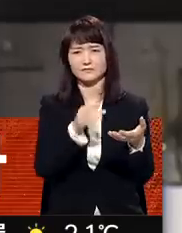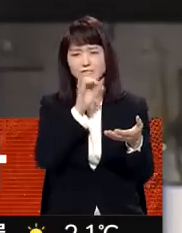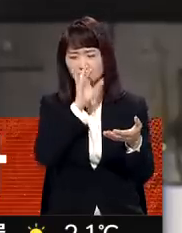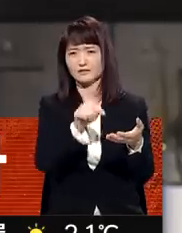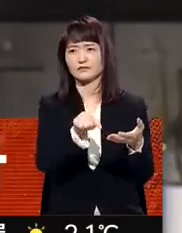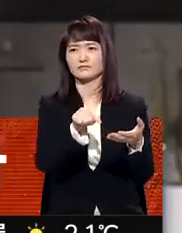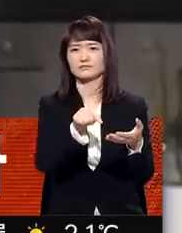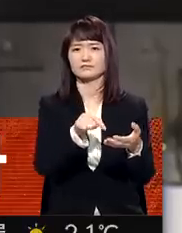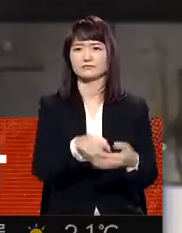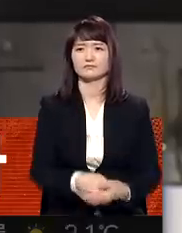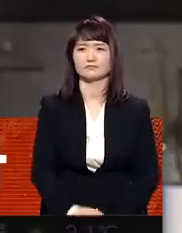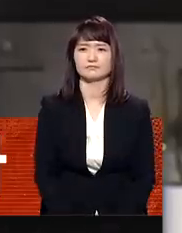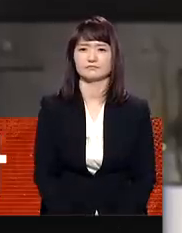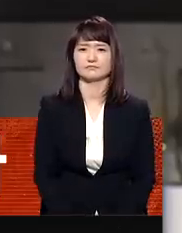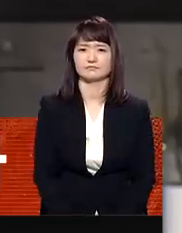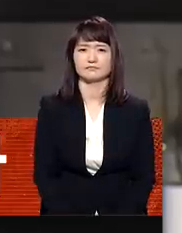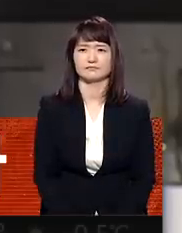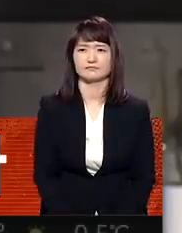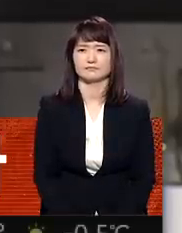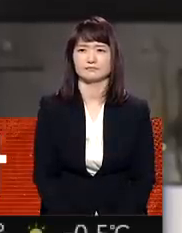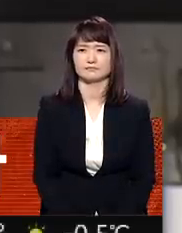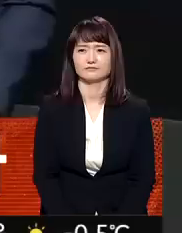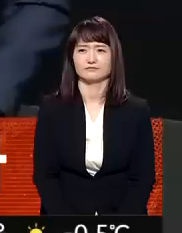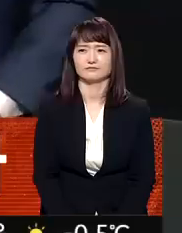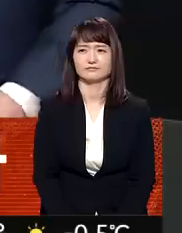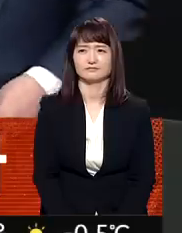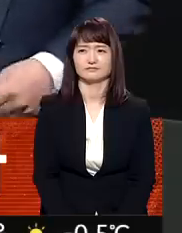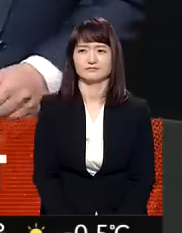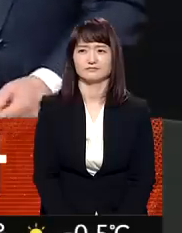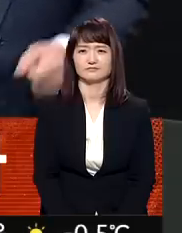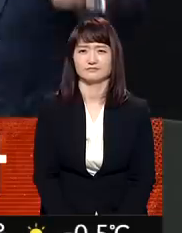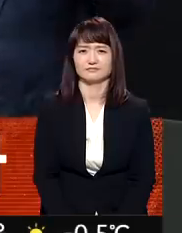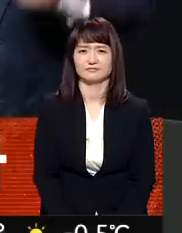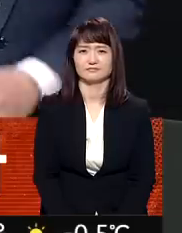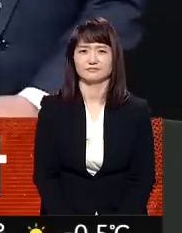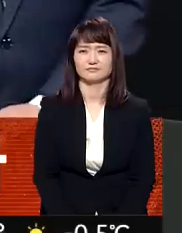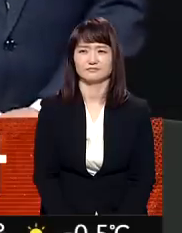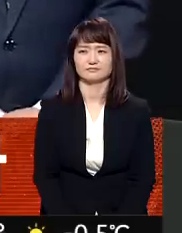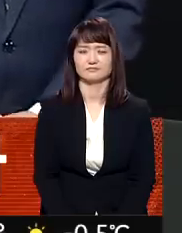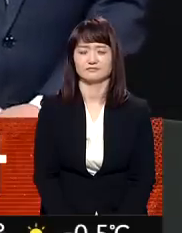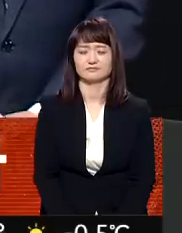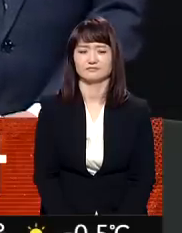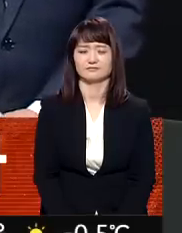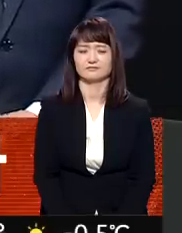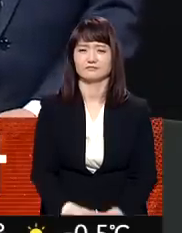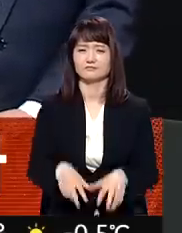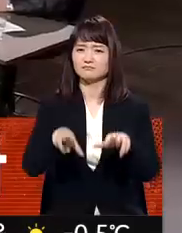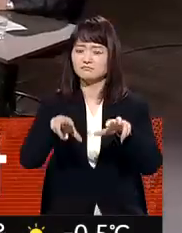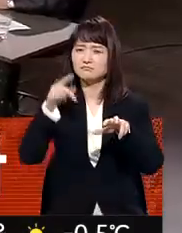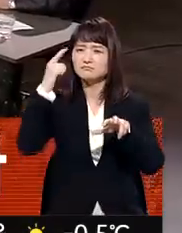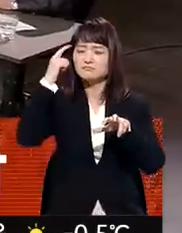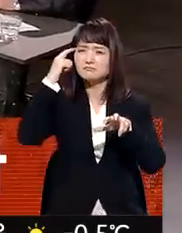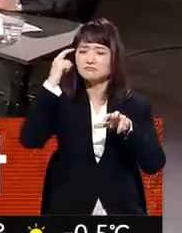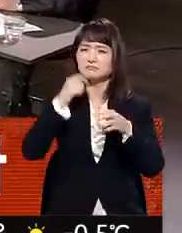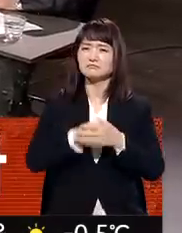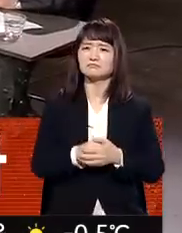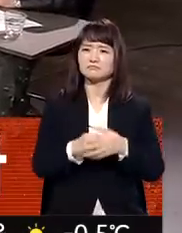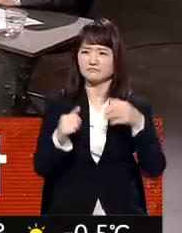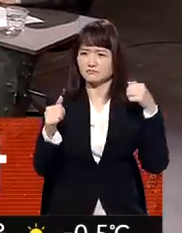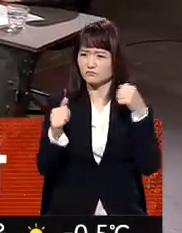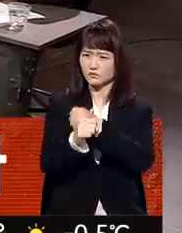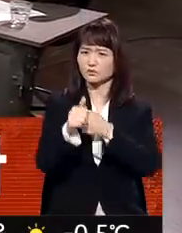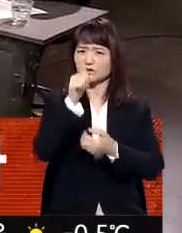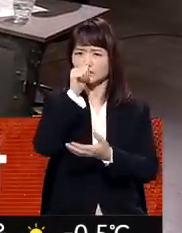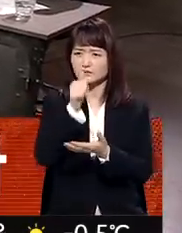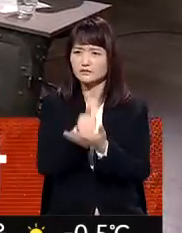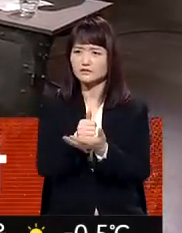안 되겠습니다 아 저는 좀 아니 뭐 지금 상황에서 저는 폭행죄로만 지금 뭐